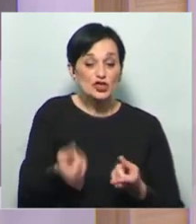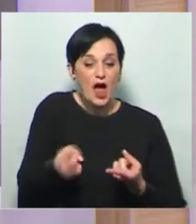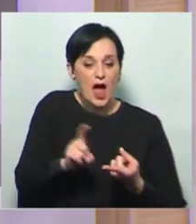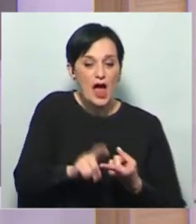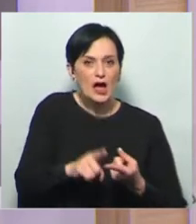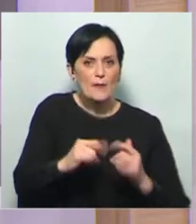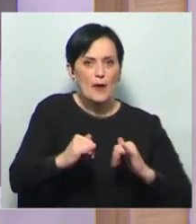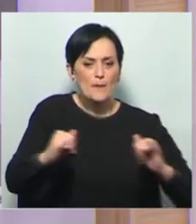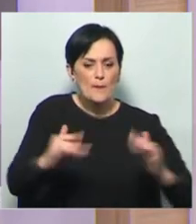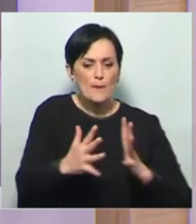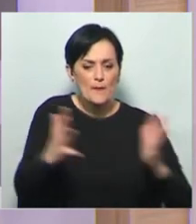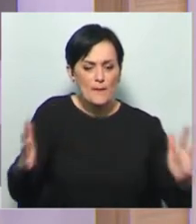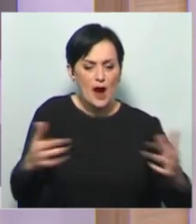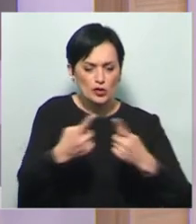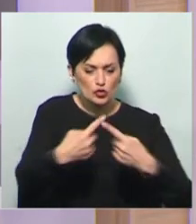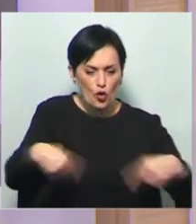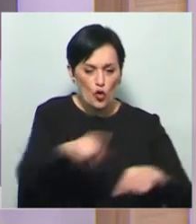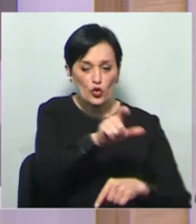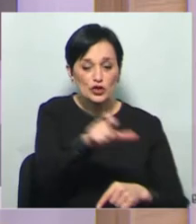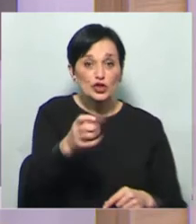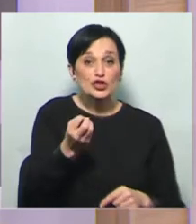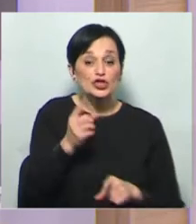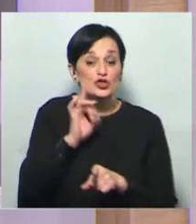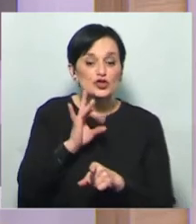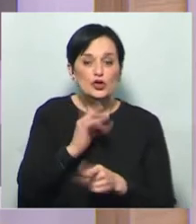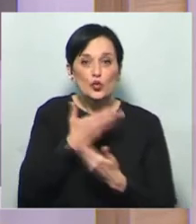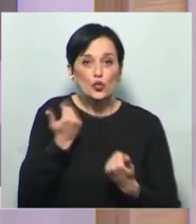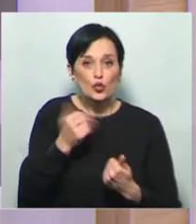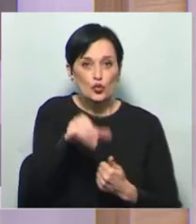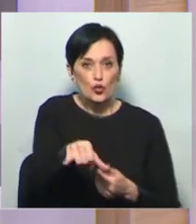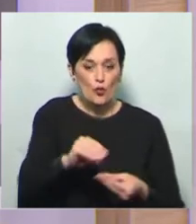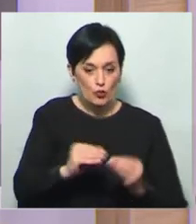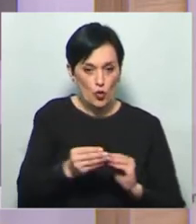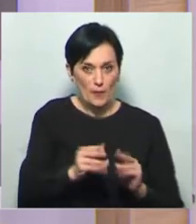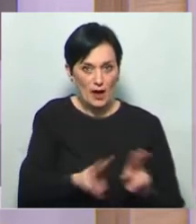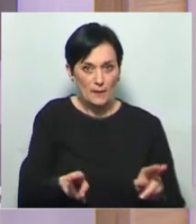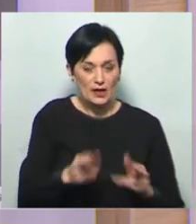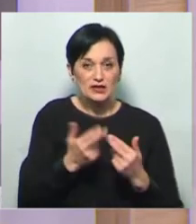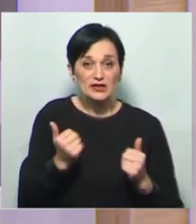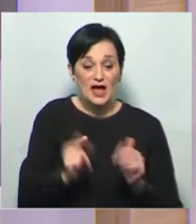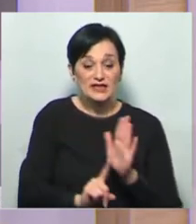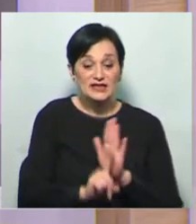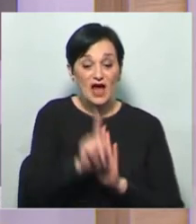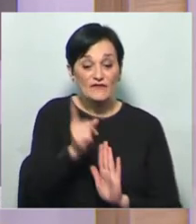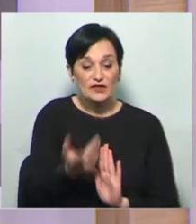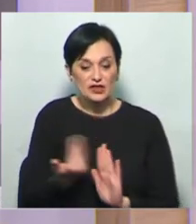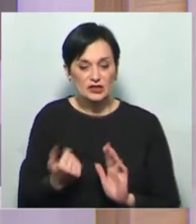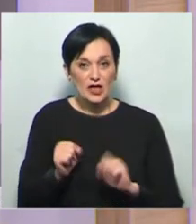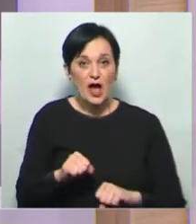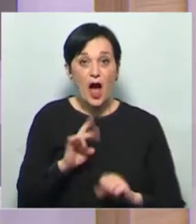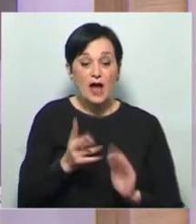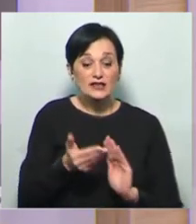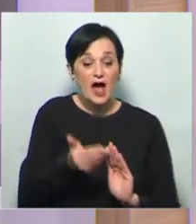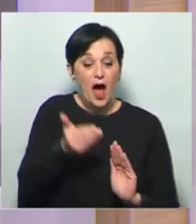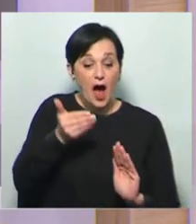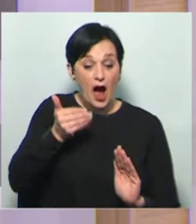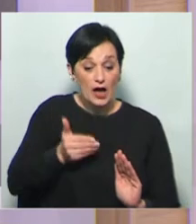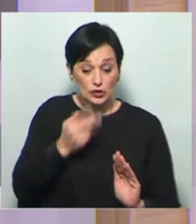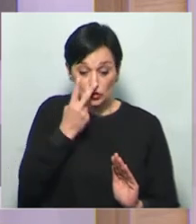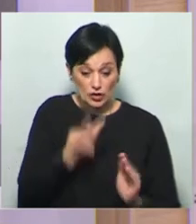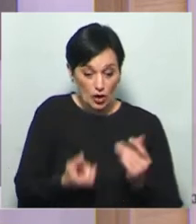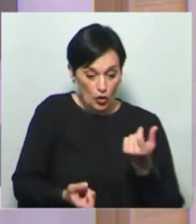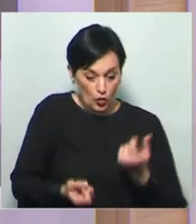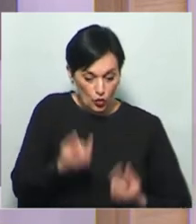ამ ფართო საზოგადოებას, იმათ, ვისაც ჯერ კიდევ არ აქვს ასეთი პრობლემები და შეუძლია თავიდან აიცილონ, ან ადრეული